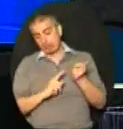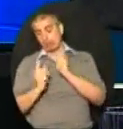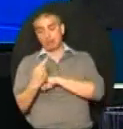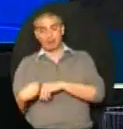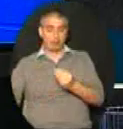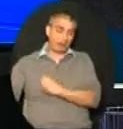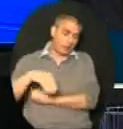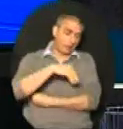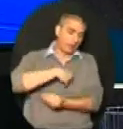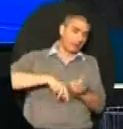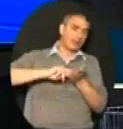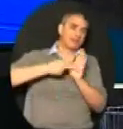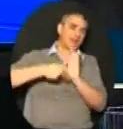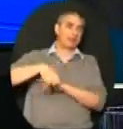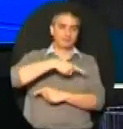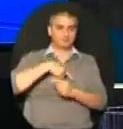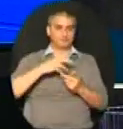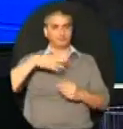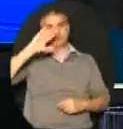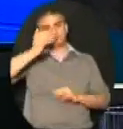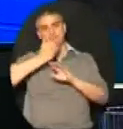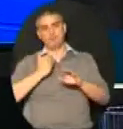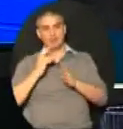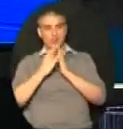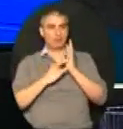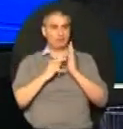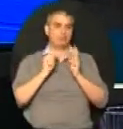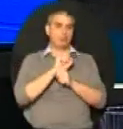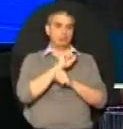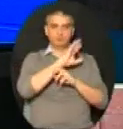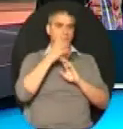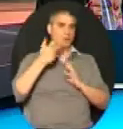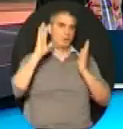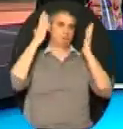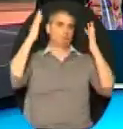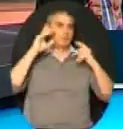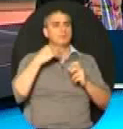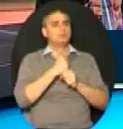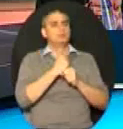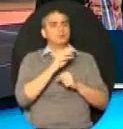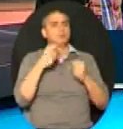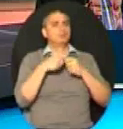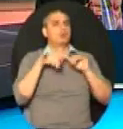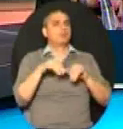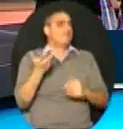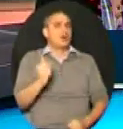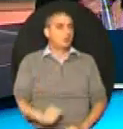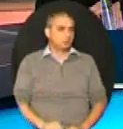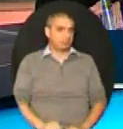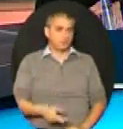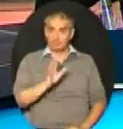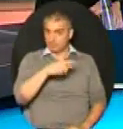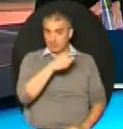יעבירו באיזה תרגיל פרלמנטרי, בקריאה טרומית, איזה חוק של אופוזיציה וכולם מוכנים כפיים. לא, אבל מה